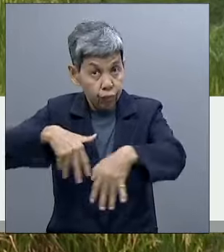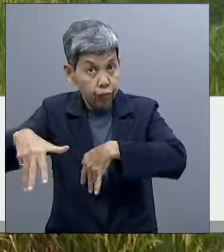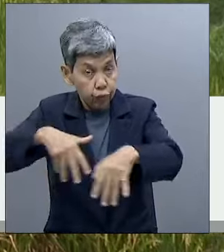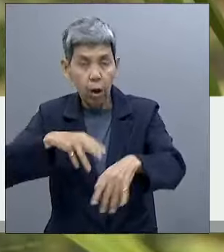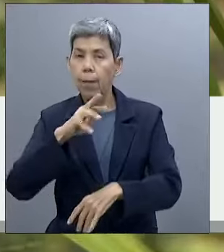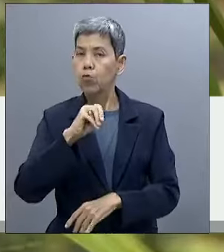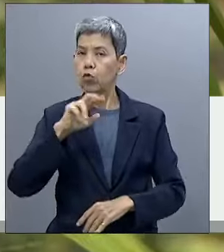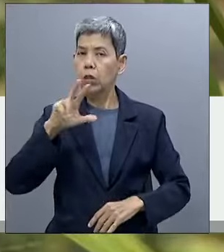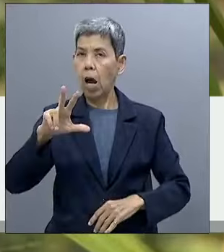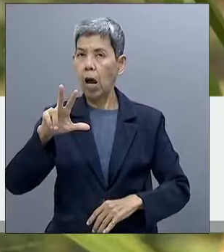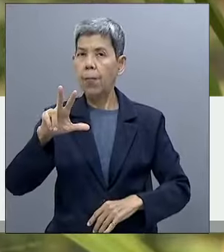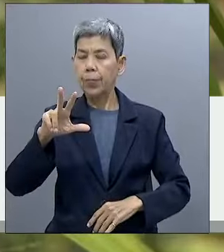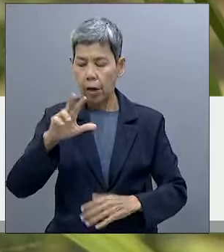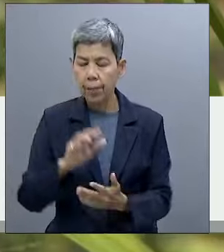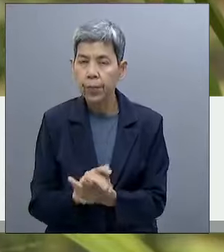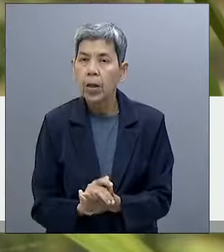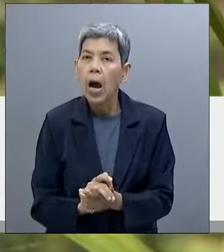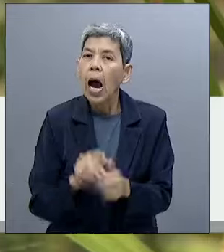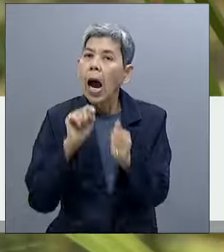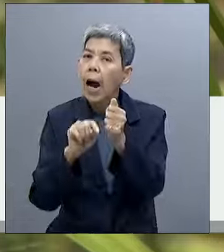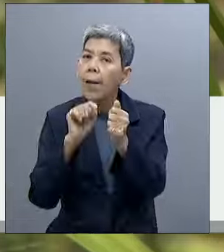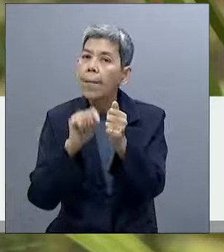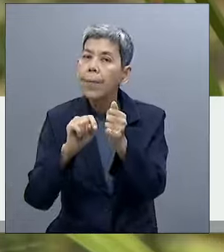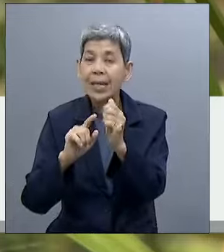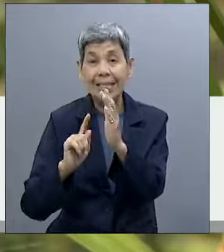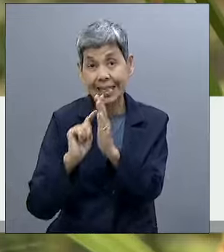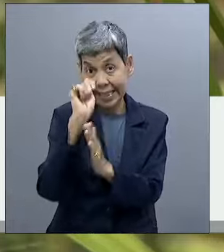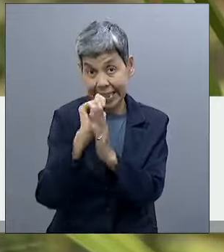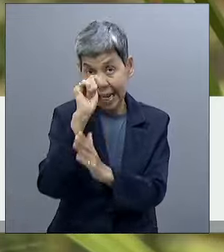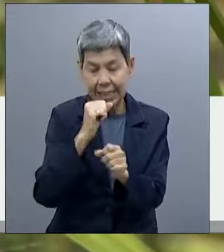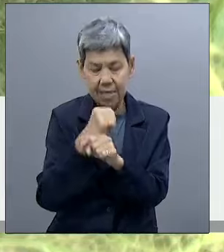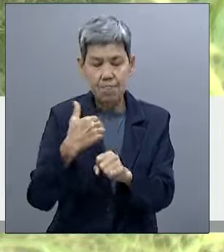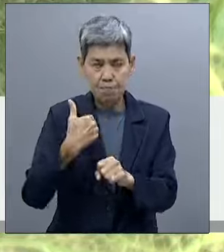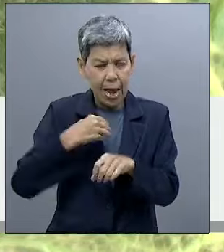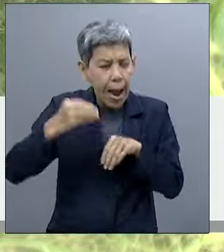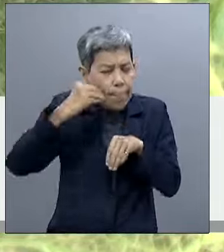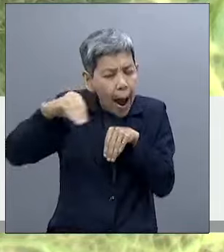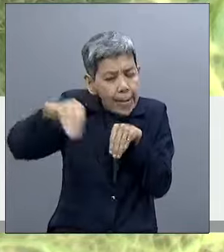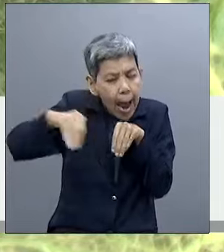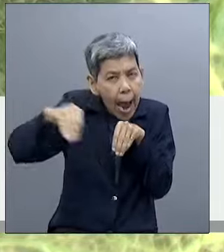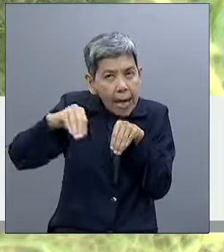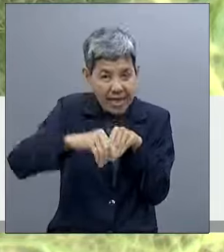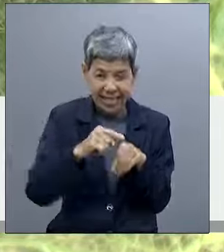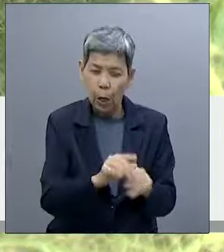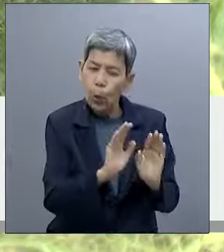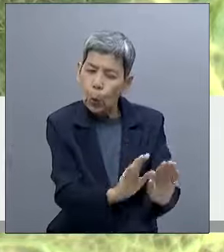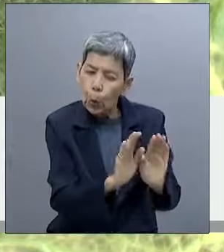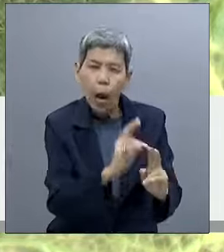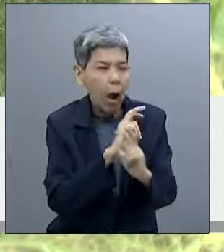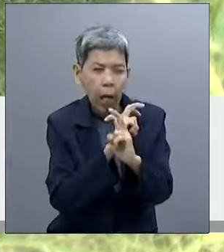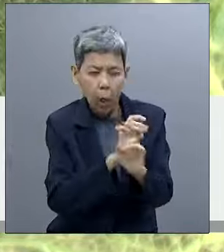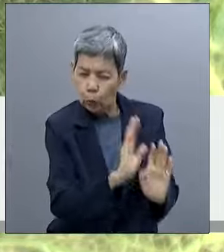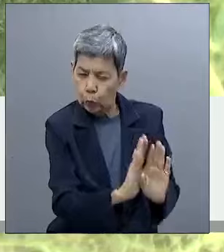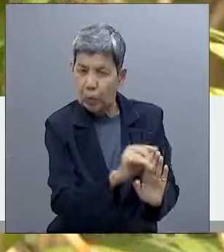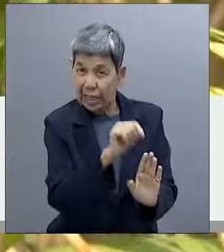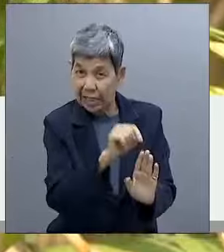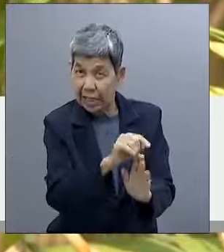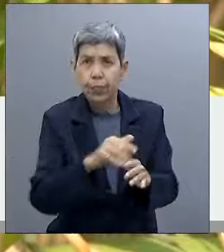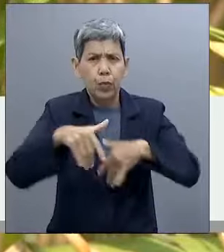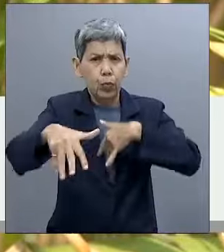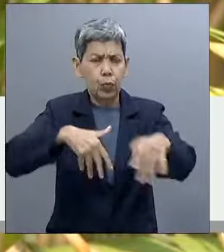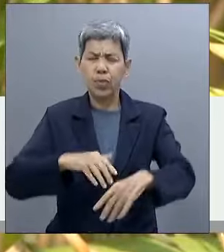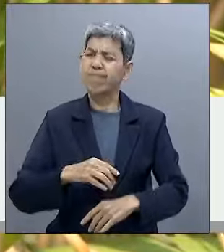3ตำบลหนองบัวใต้อำเภอเมืองตากได้เป็นหมู่บ้านใกล้เคียงกับบริเวณที่เก็บกักแร่มากที่สุดชาวบ้านแสด